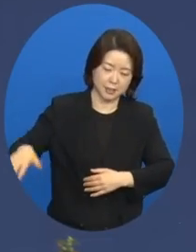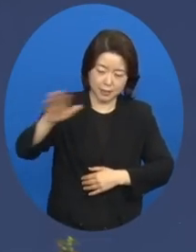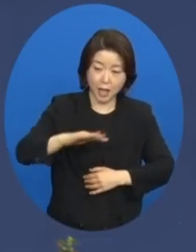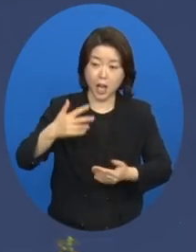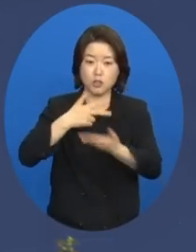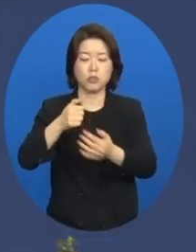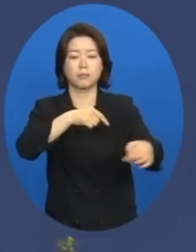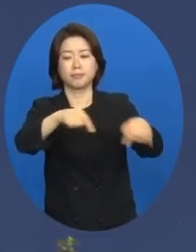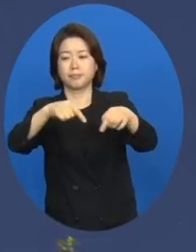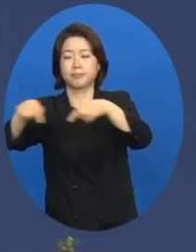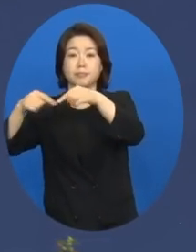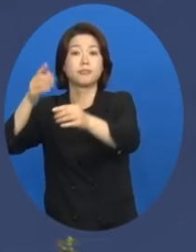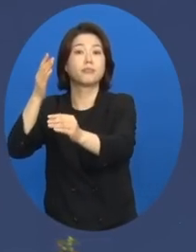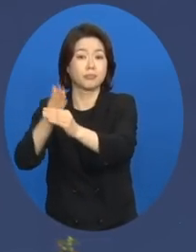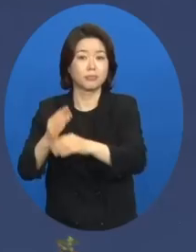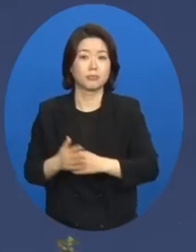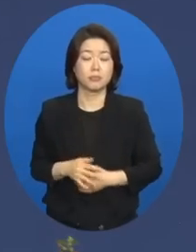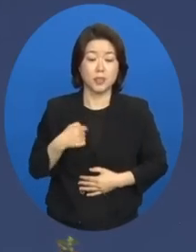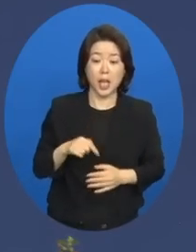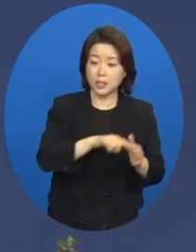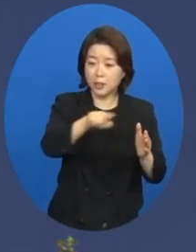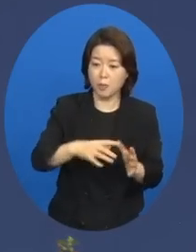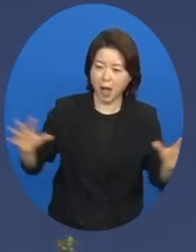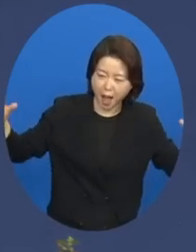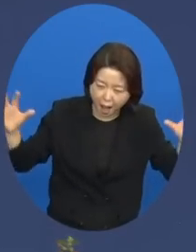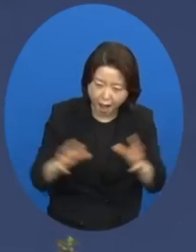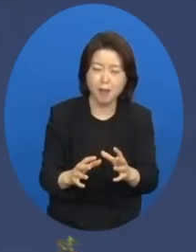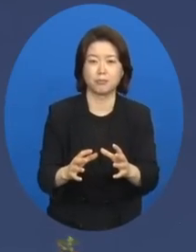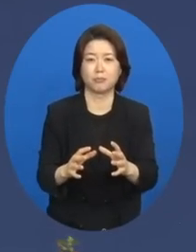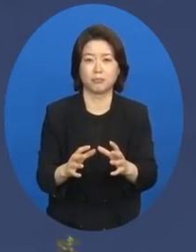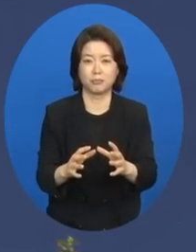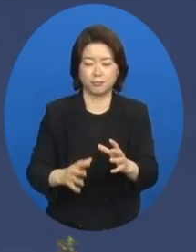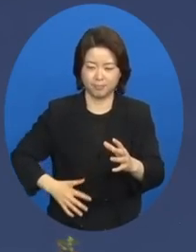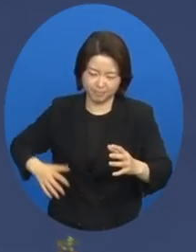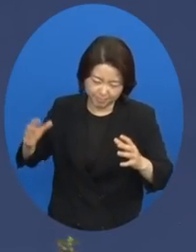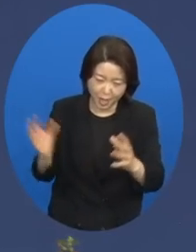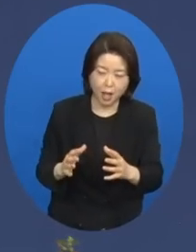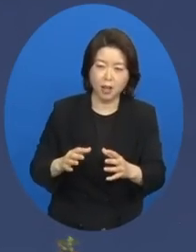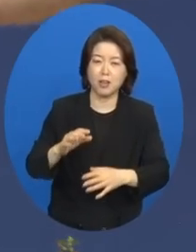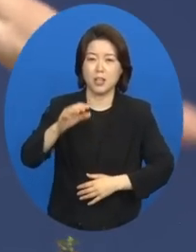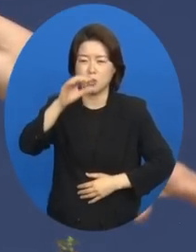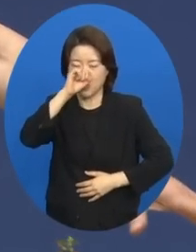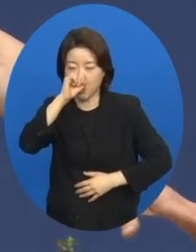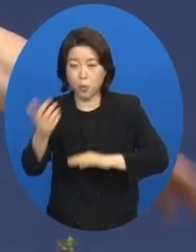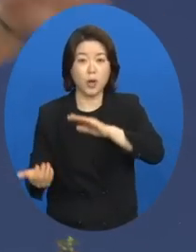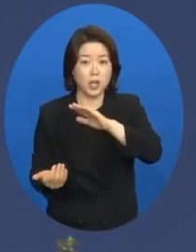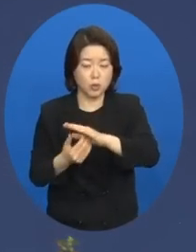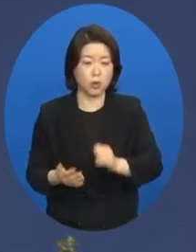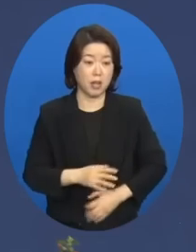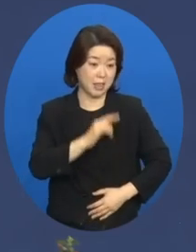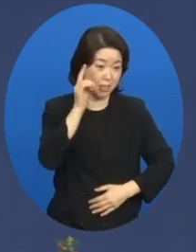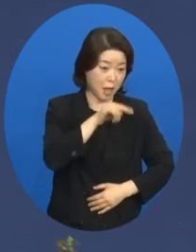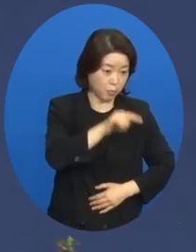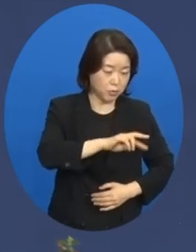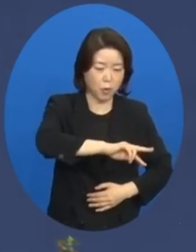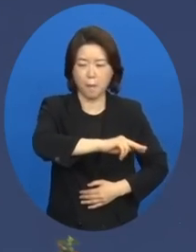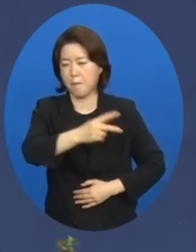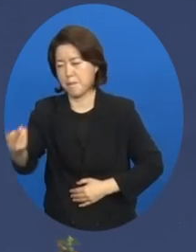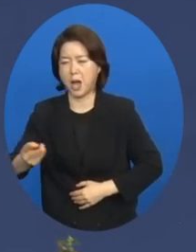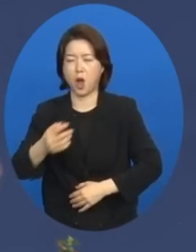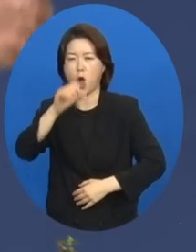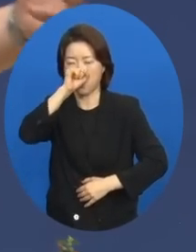다스리고 계시기 때문에 내가 그 모든 걸 합력해서 선을 이루어주겠다. 악을 바꾸어 선을 이루게